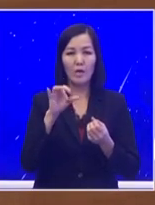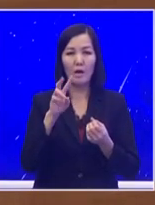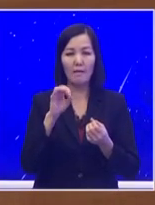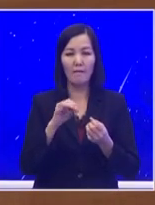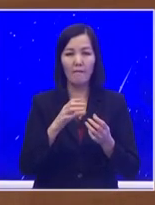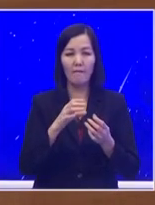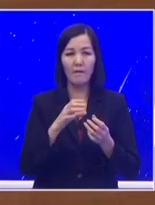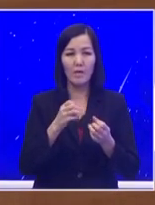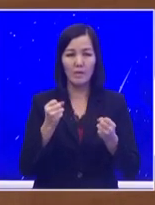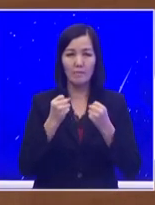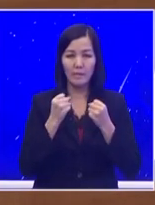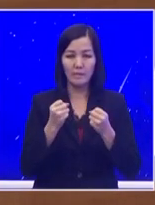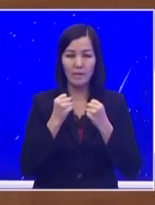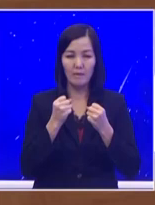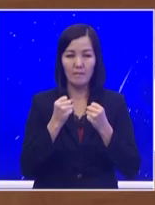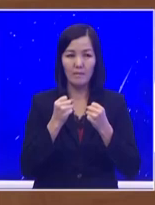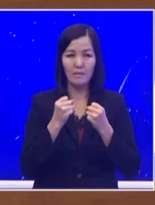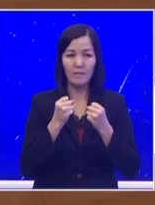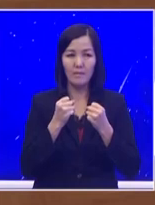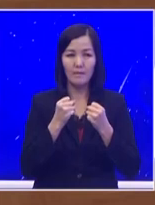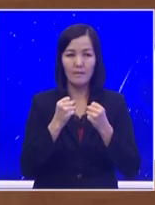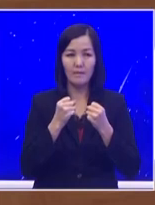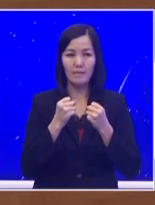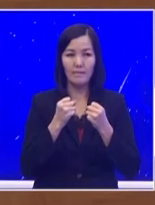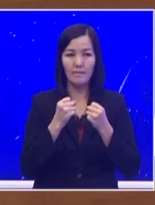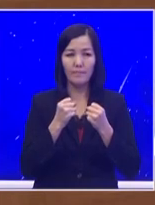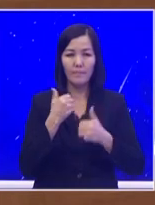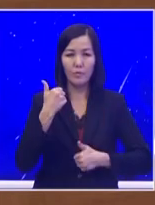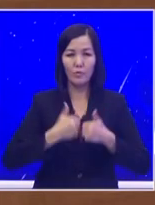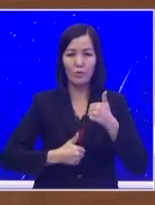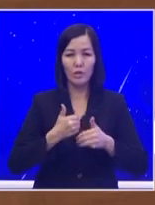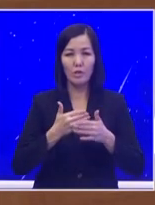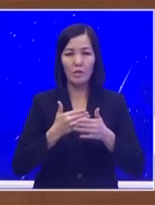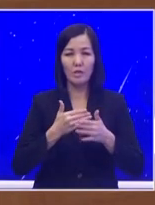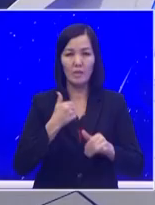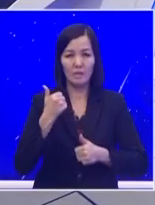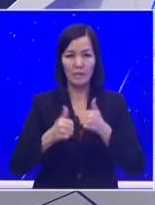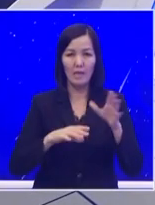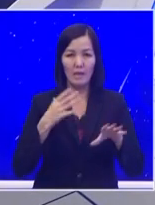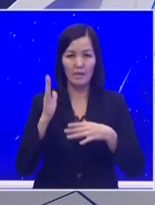әлемге әйгілі балуанымыз, Қазақтың батыры Дәулет Тұрлыханның турниріне дайындық үстінде жүреміз.